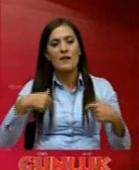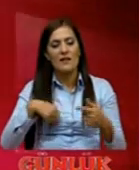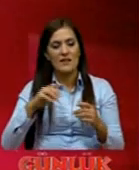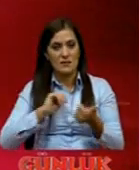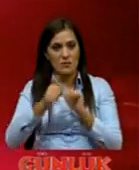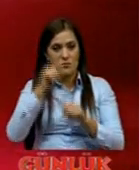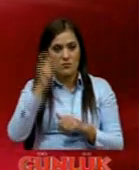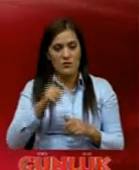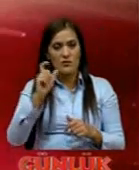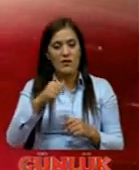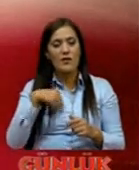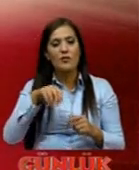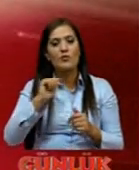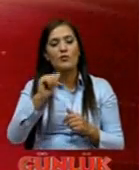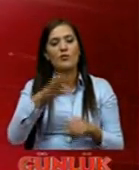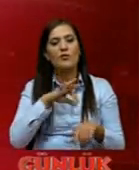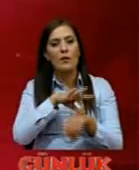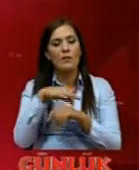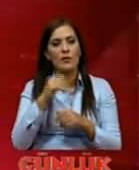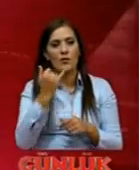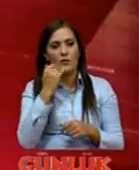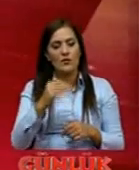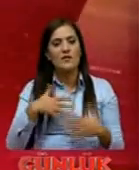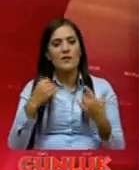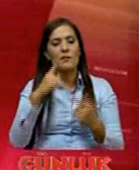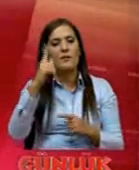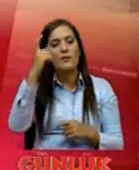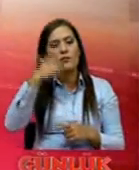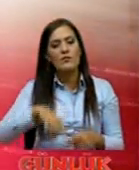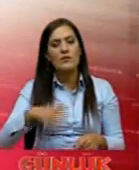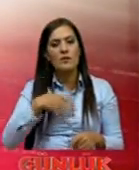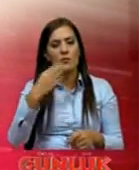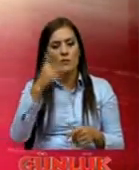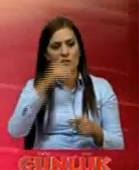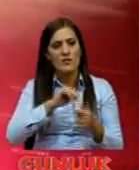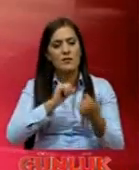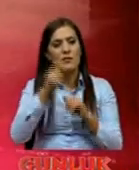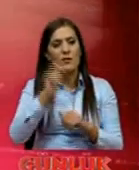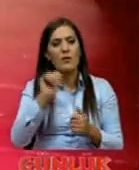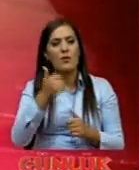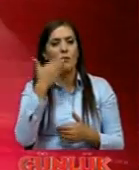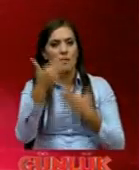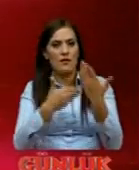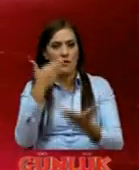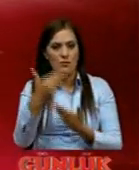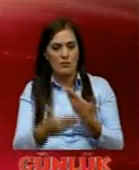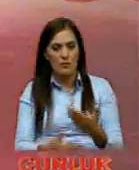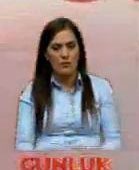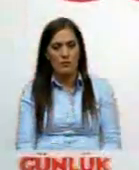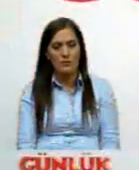olan Ceylan Deliktaş günlük rehbere konuk oluyor ve sağlıklı bir vücuda sahip olmak için spor yapmanın önemini anlatıyor.